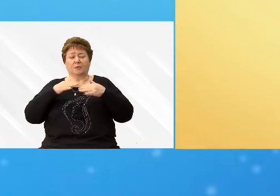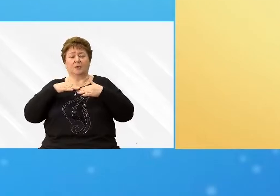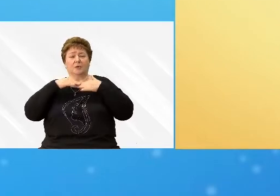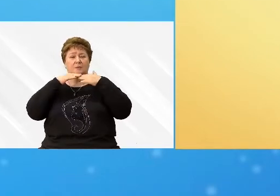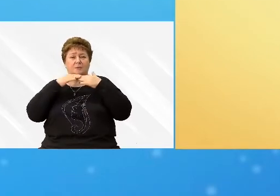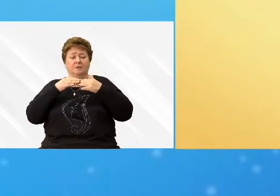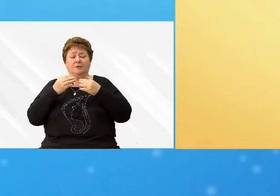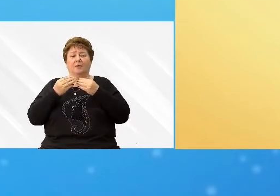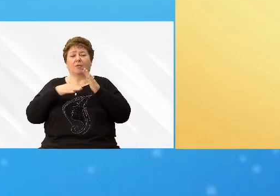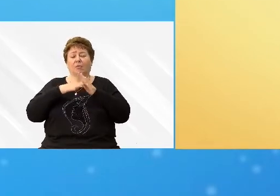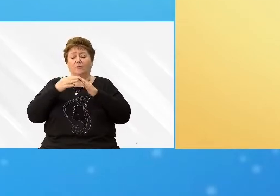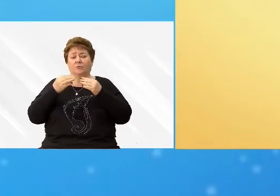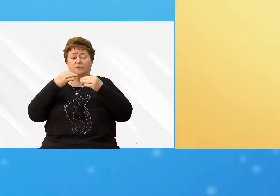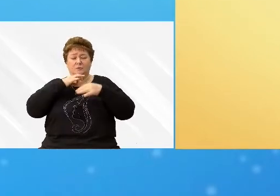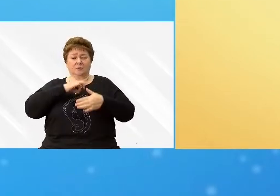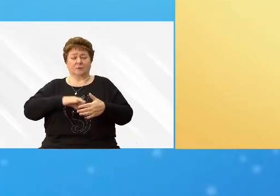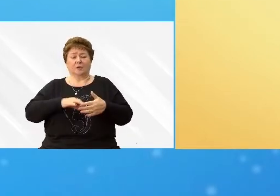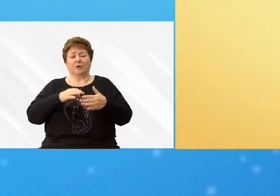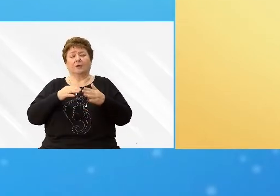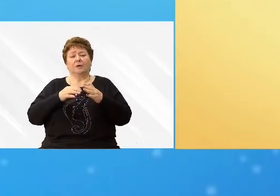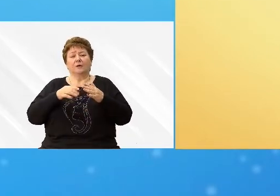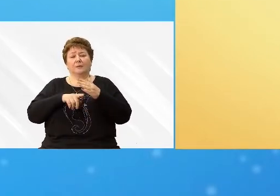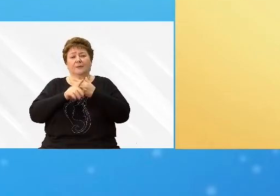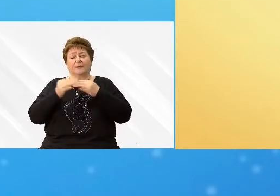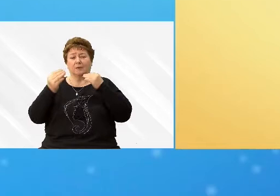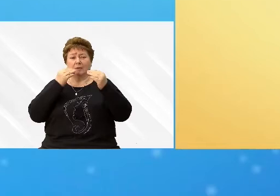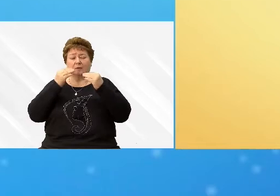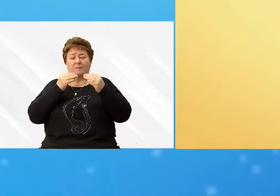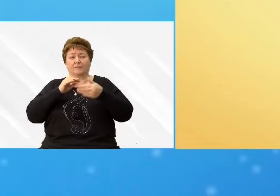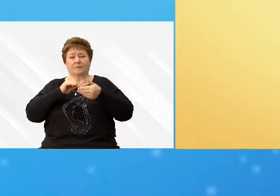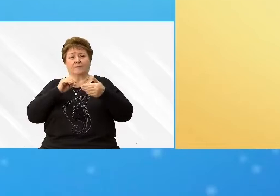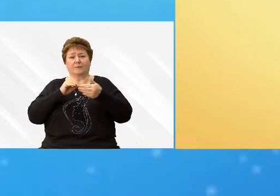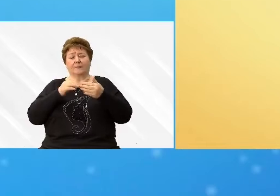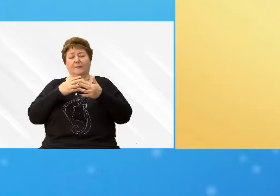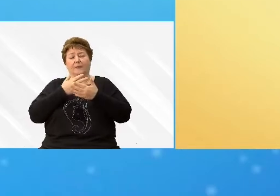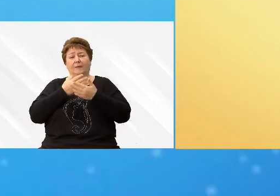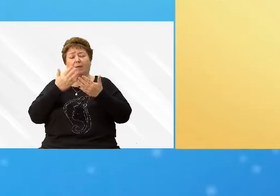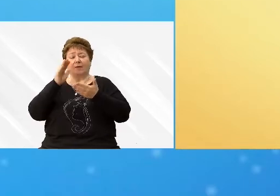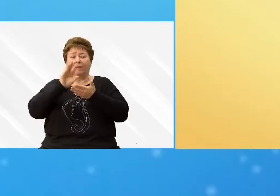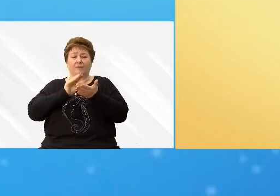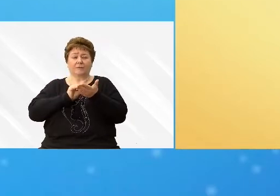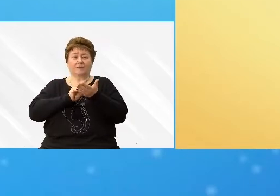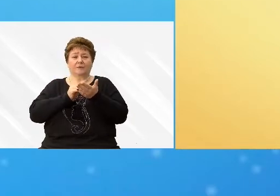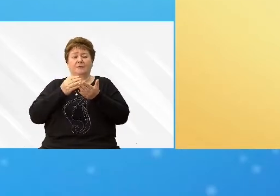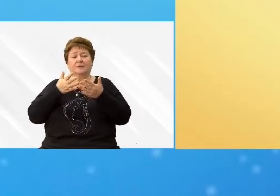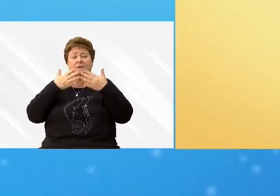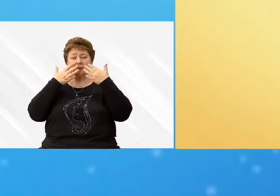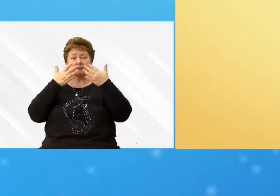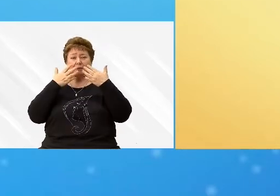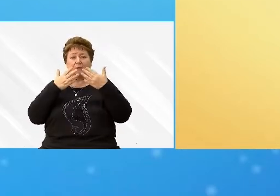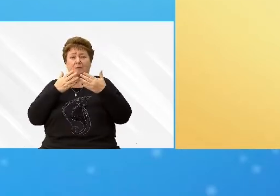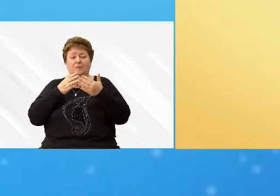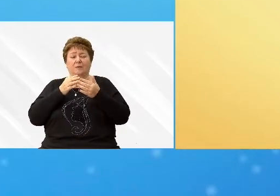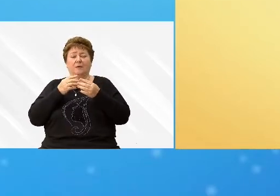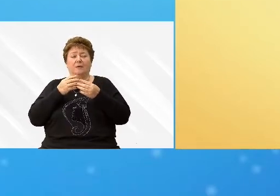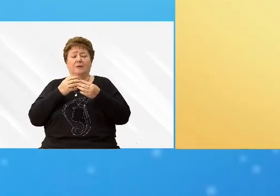усваивается лучше пробуждает аппетит привлекательный вид приятный вкус и запах пищи